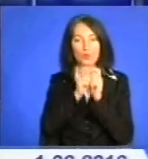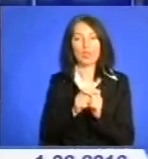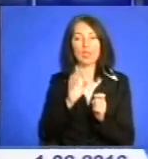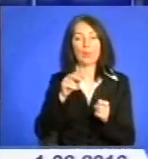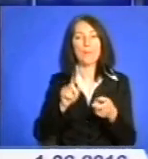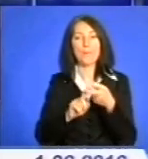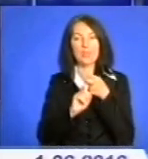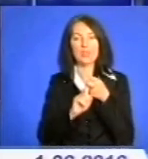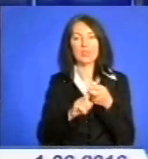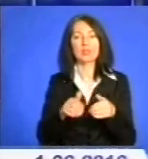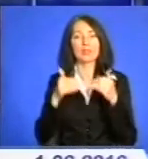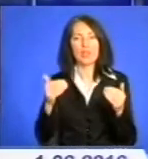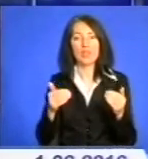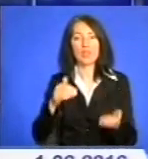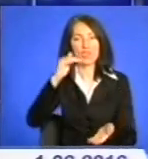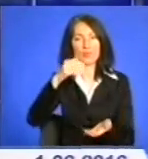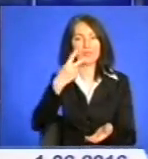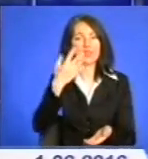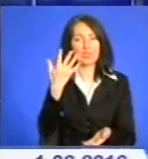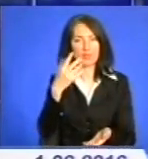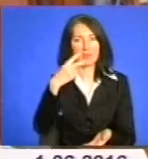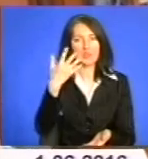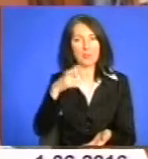літрів. Розглядала колекцію наша знімальна група.